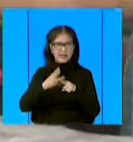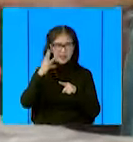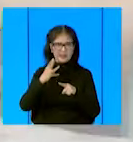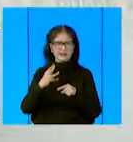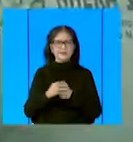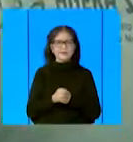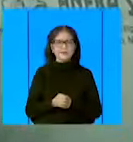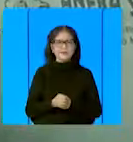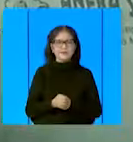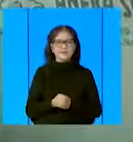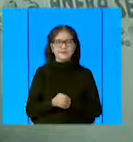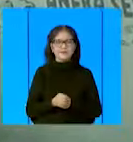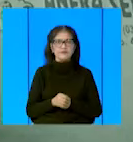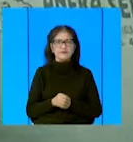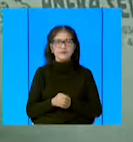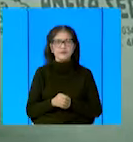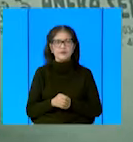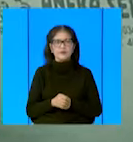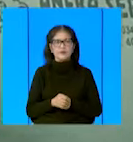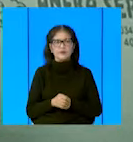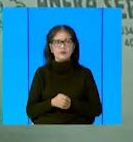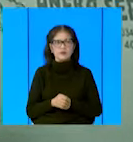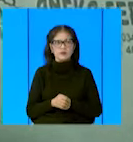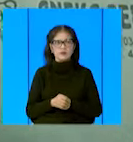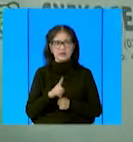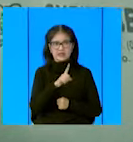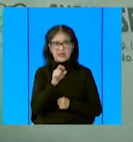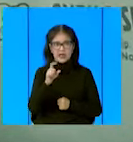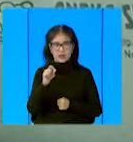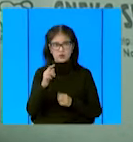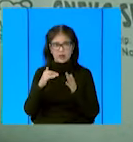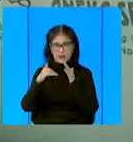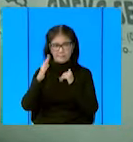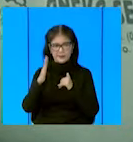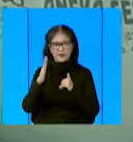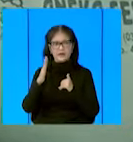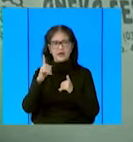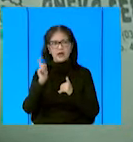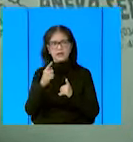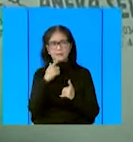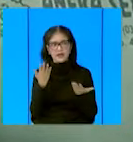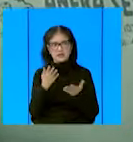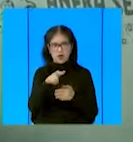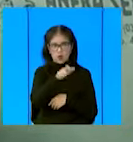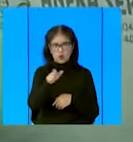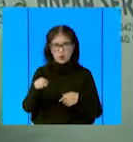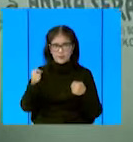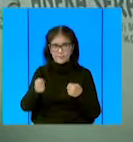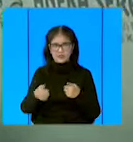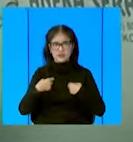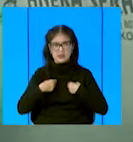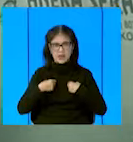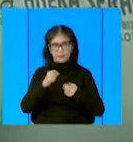biasa. Bisa ratusan pengunjung, bisa paling banyak cari seragam, terus ya tas-tas sama